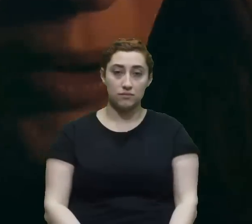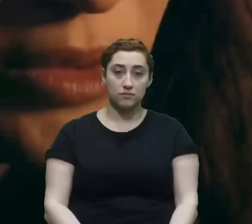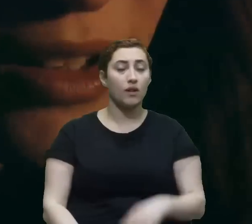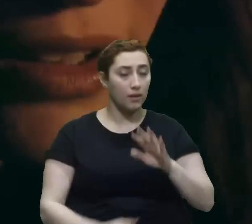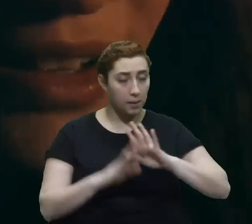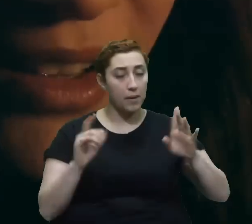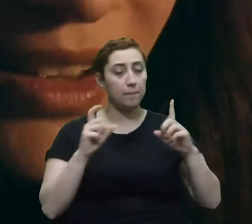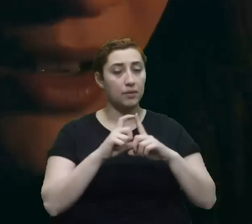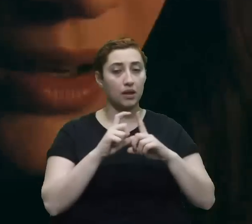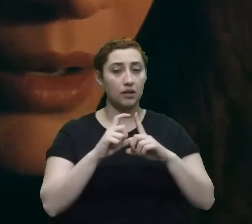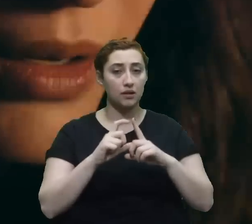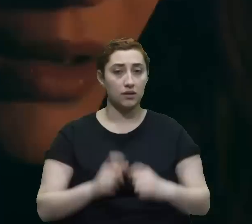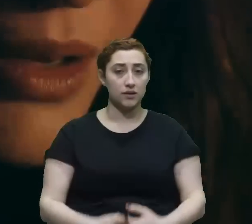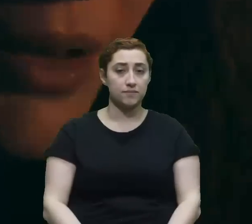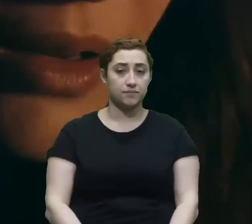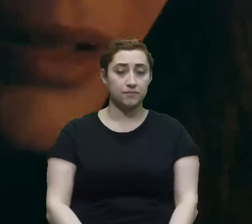Tamam dedim.